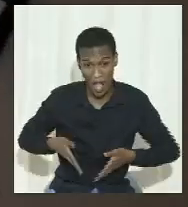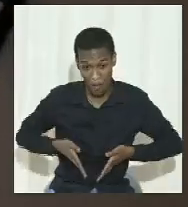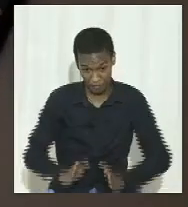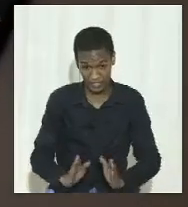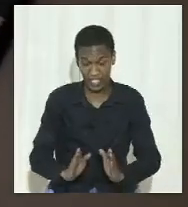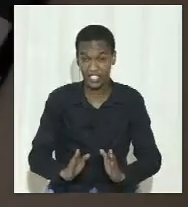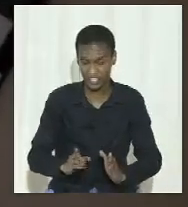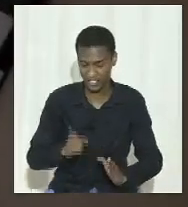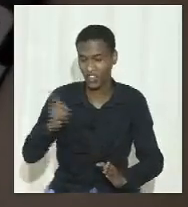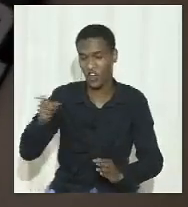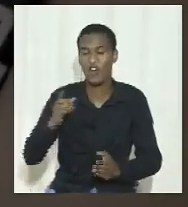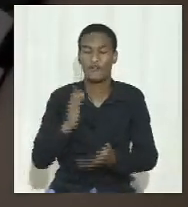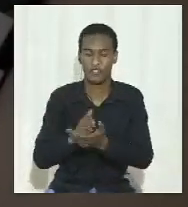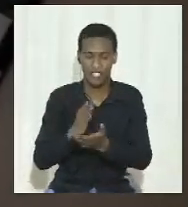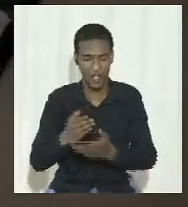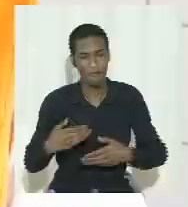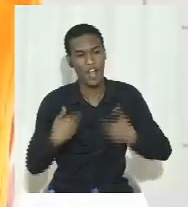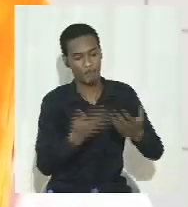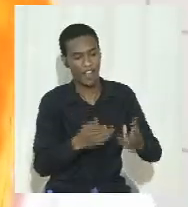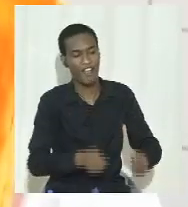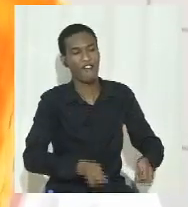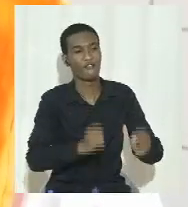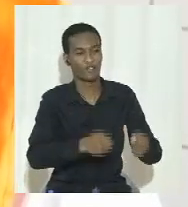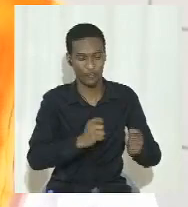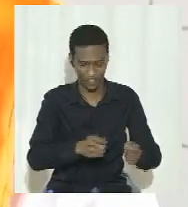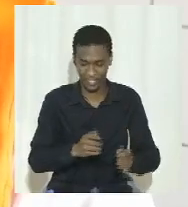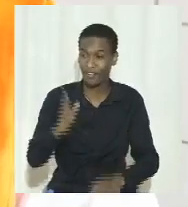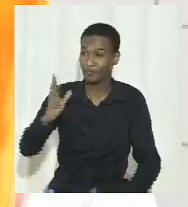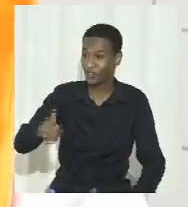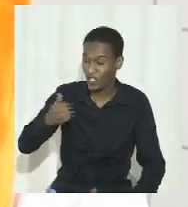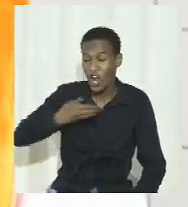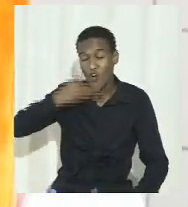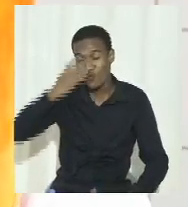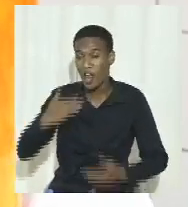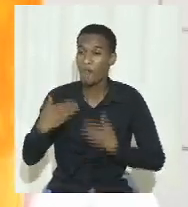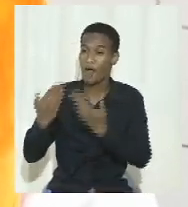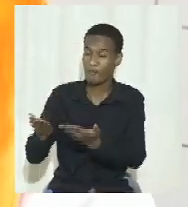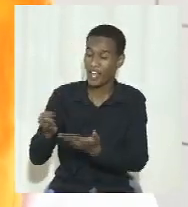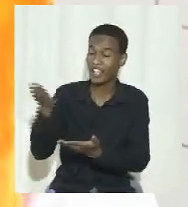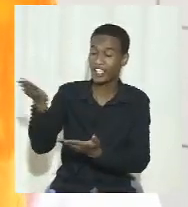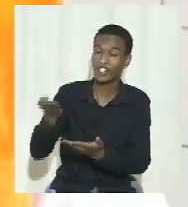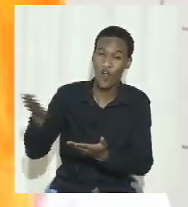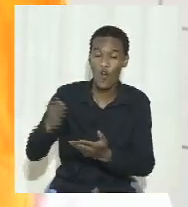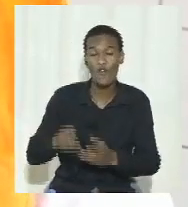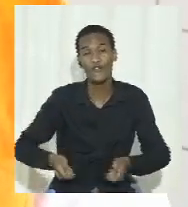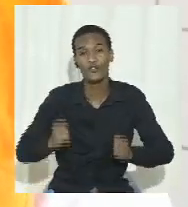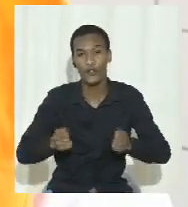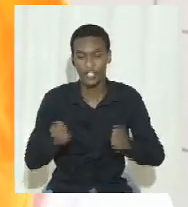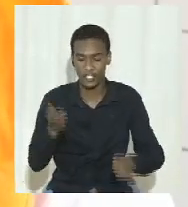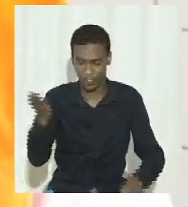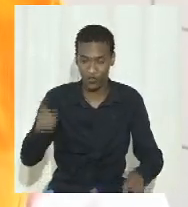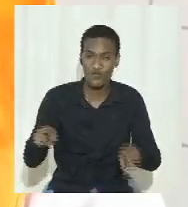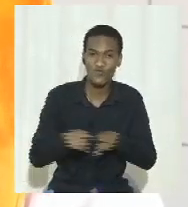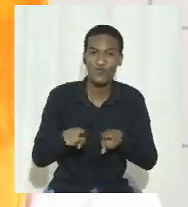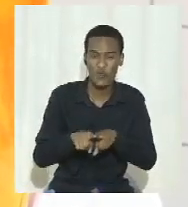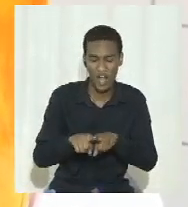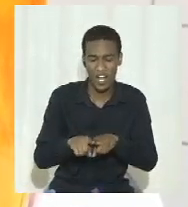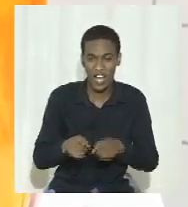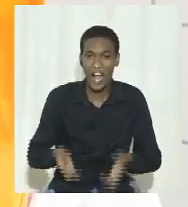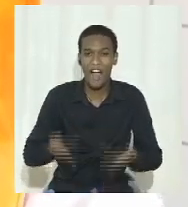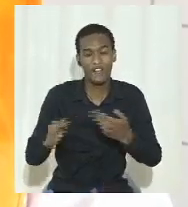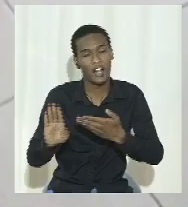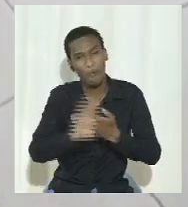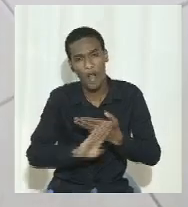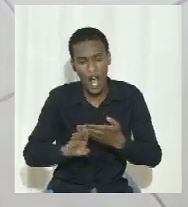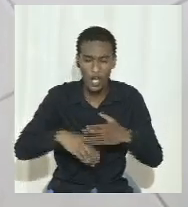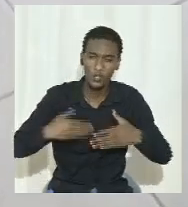ireo fampitaovana sovana malalatanana nanolotra izany mba hahafahana miatrika satria tadidiko fa akoatra ny fitandrovana ny aina dia